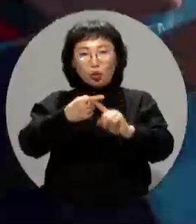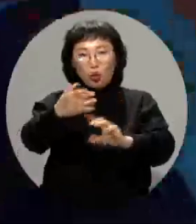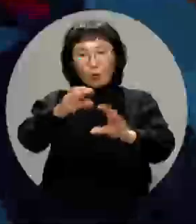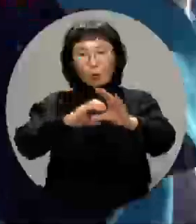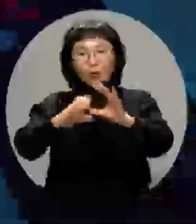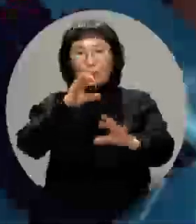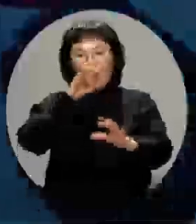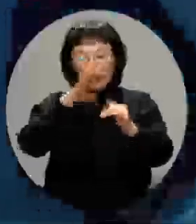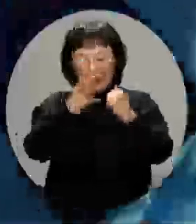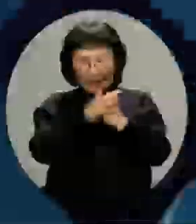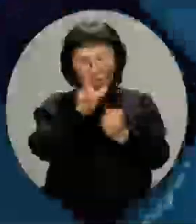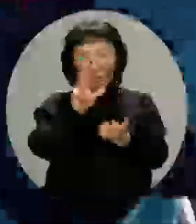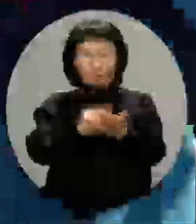않아 빚어졌다고 지적했습니다